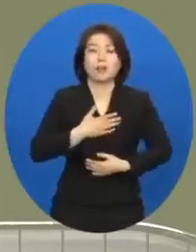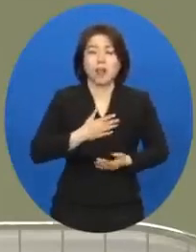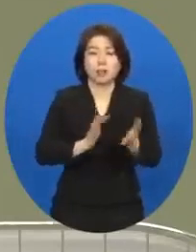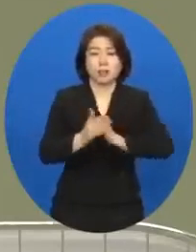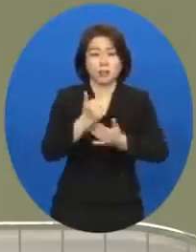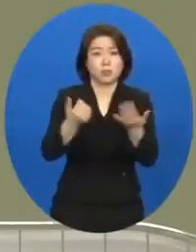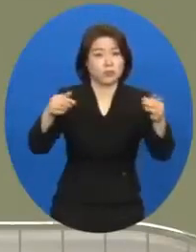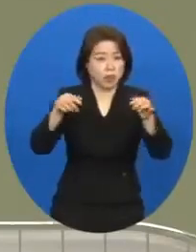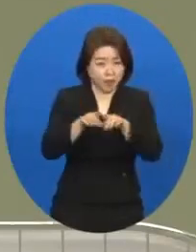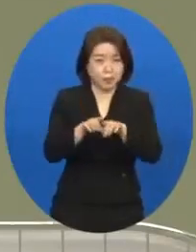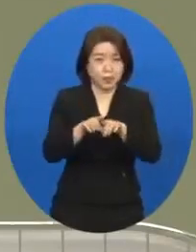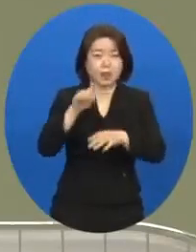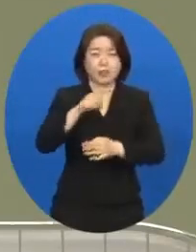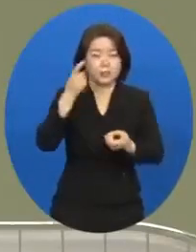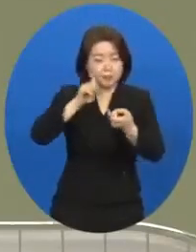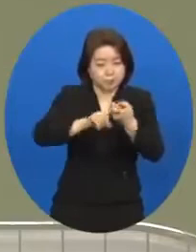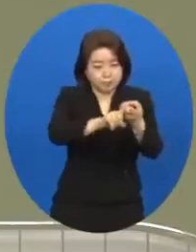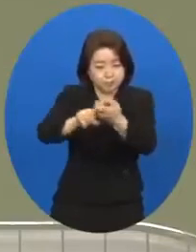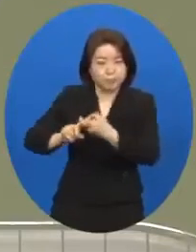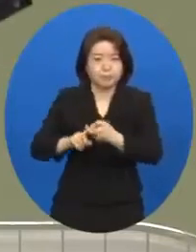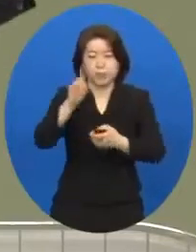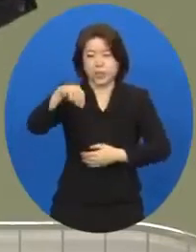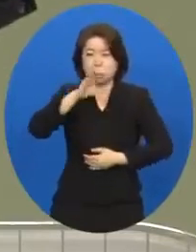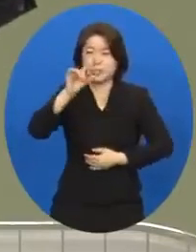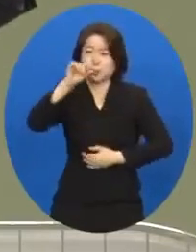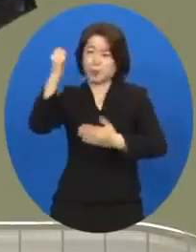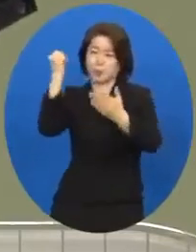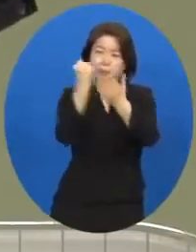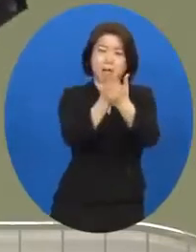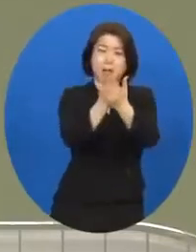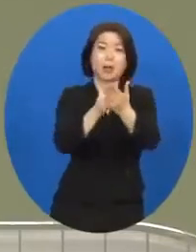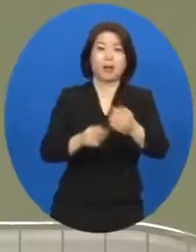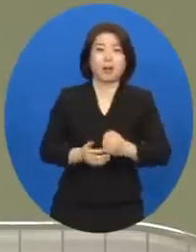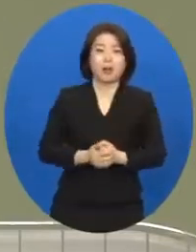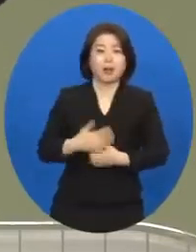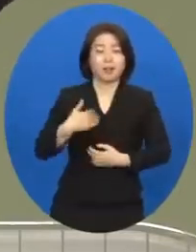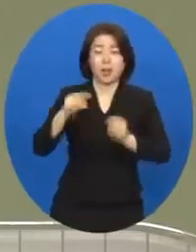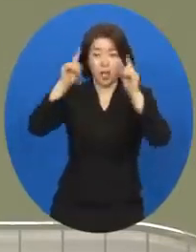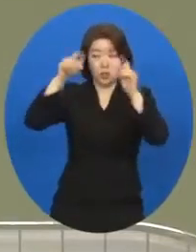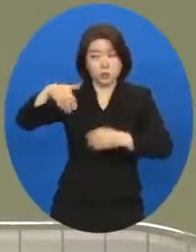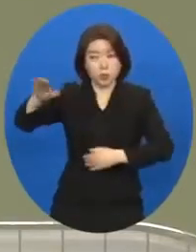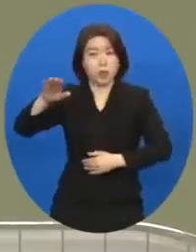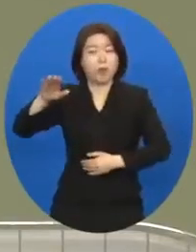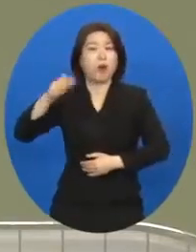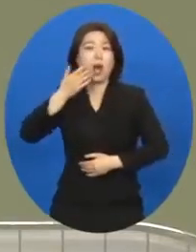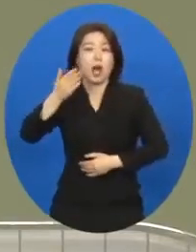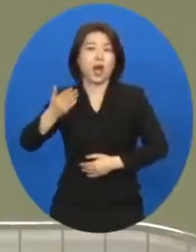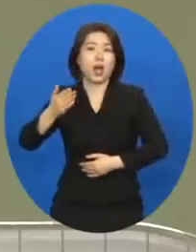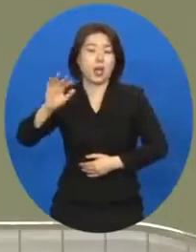예수님과 함께 그렇게 연합하여 십자가에 못 박힌 자, 왜 지옥 갈 수밖에 없는